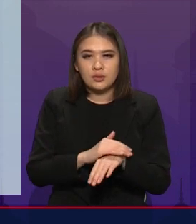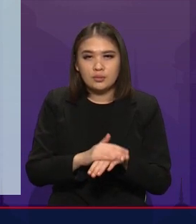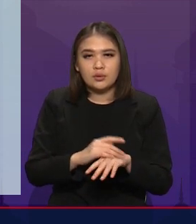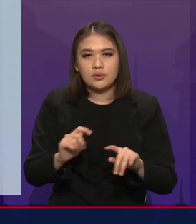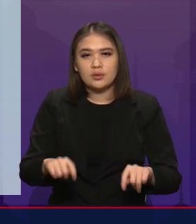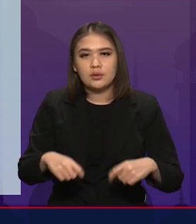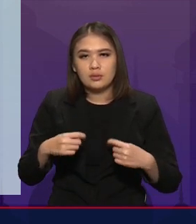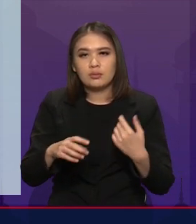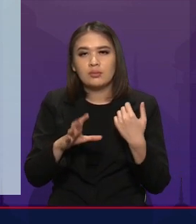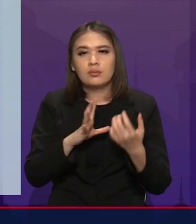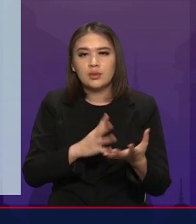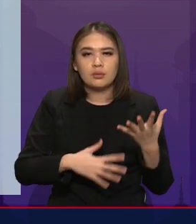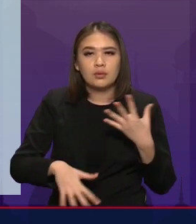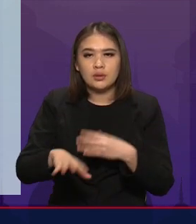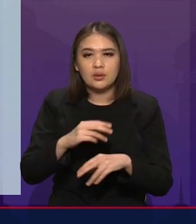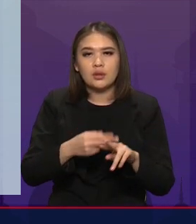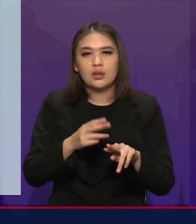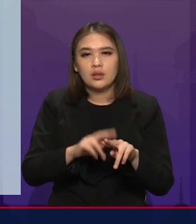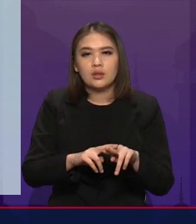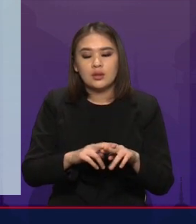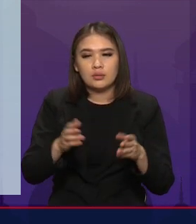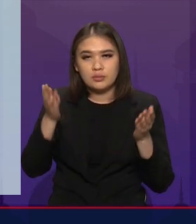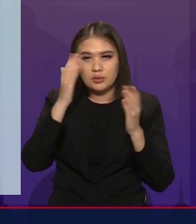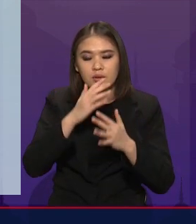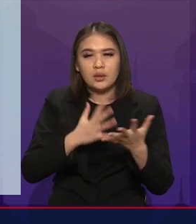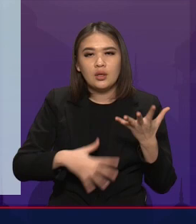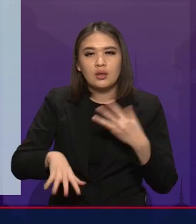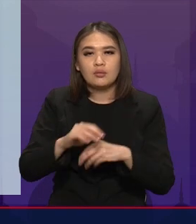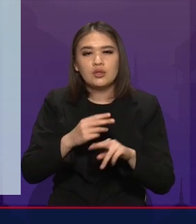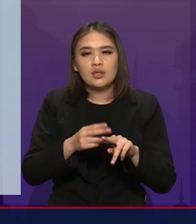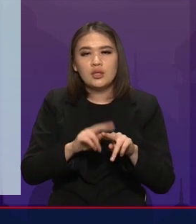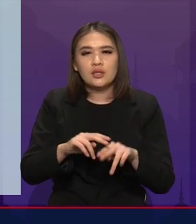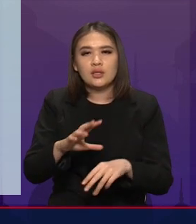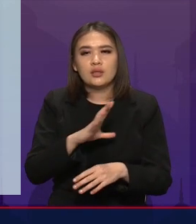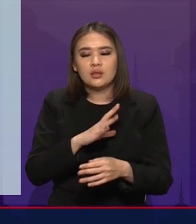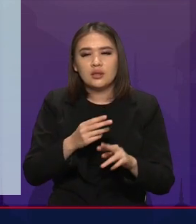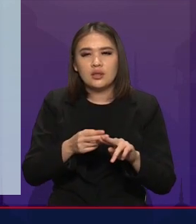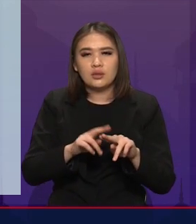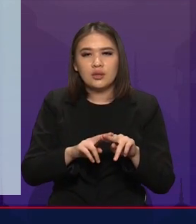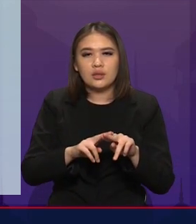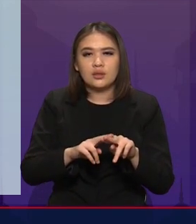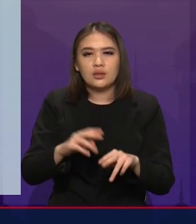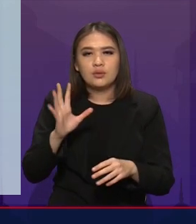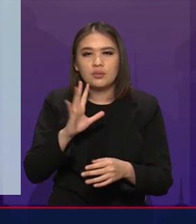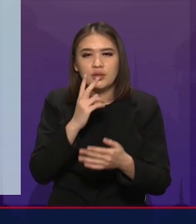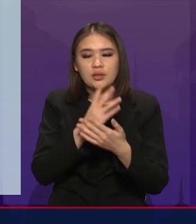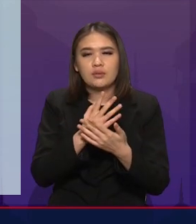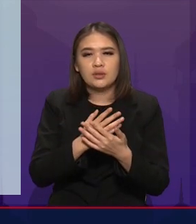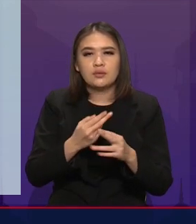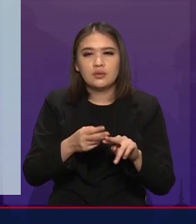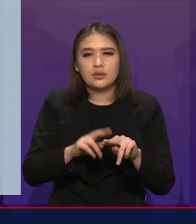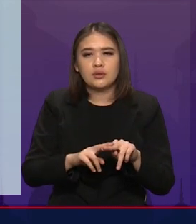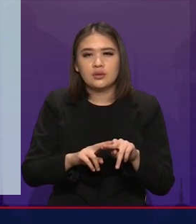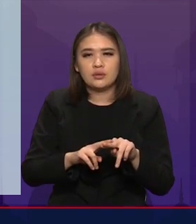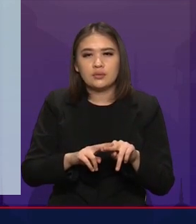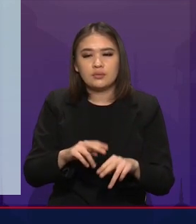мызғымас құндылықтарға барынша мән берілетін. Бүкіл мұсылман қауымының ынтымағы артып, бір-біріне бауырмалдыға айқын көрінетін мезгіл